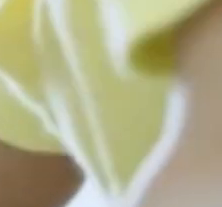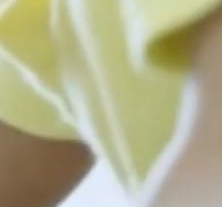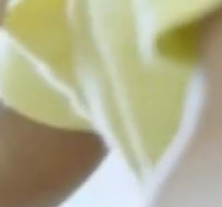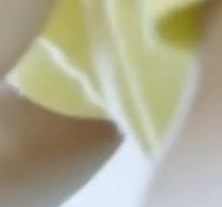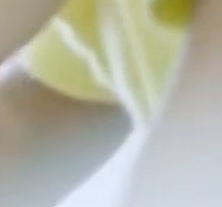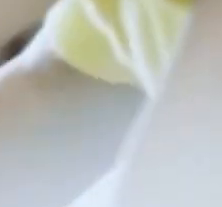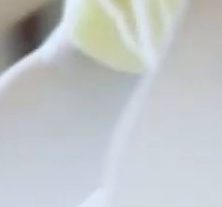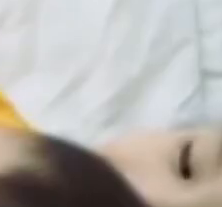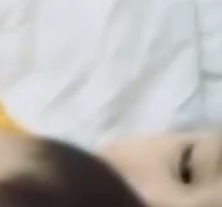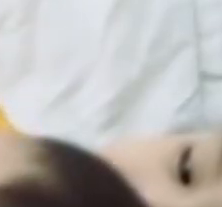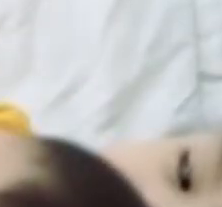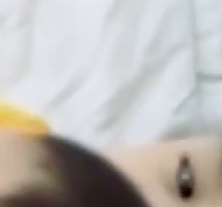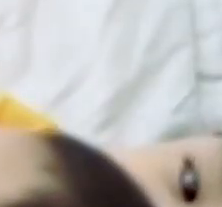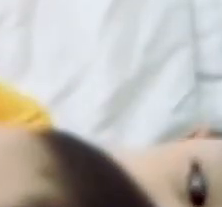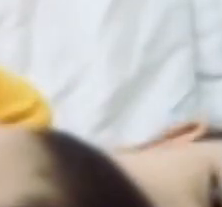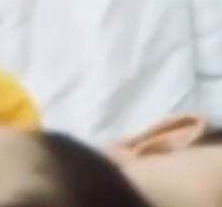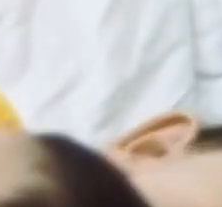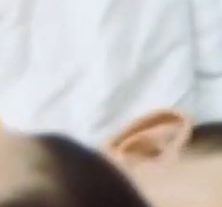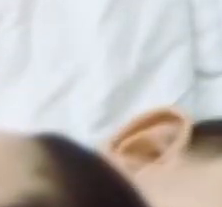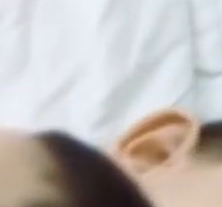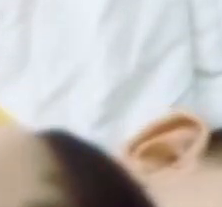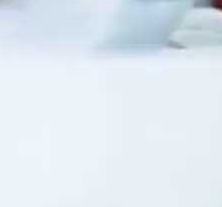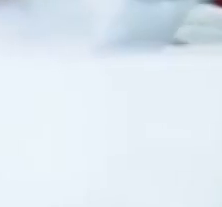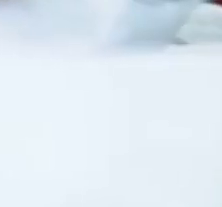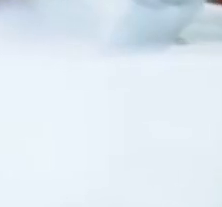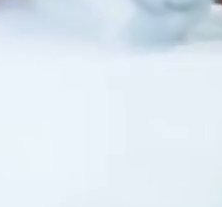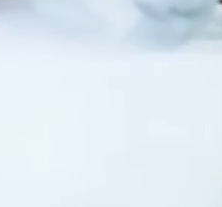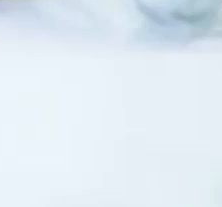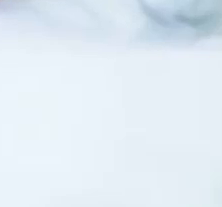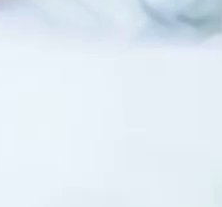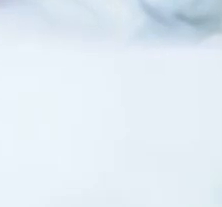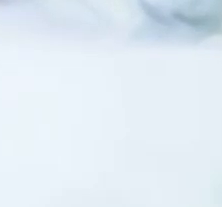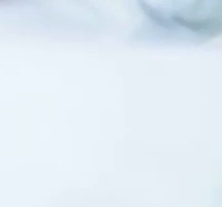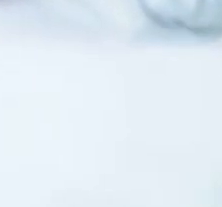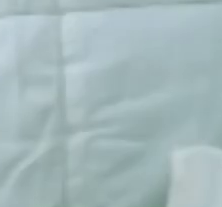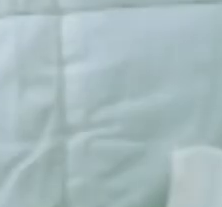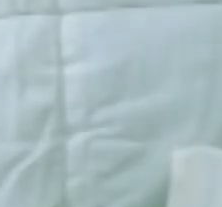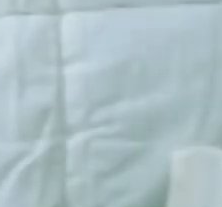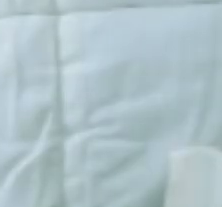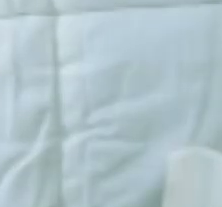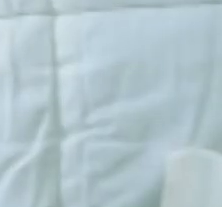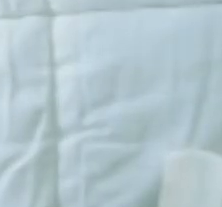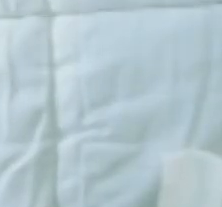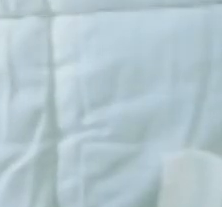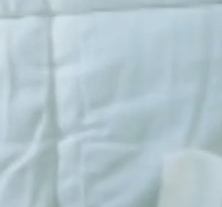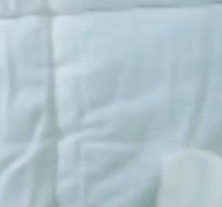Selamat Hari Ibu. Untukmu, perempuan-perempuan terbaik di Indonesia.